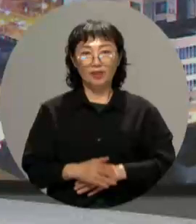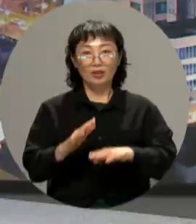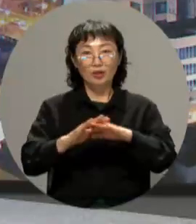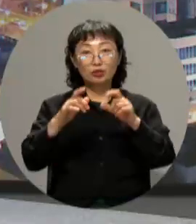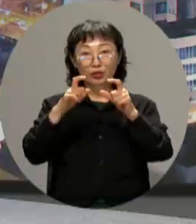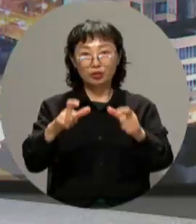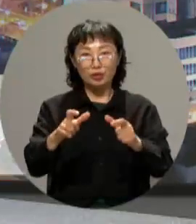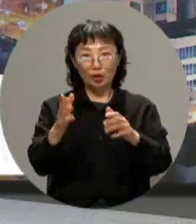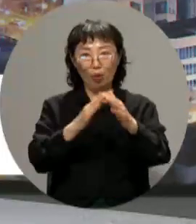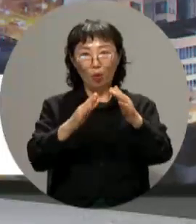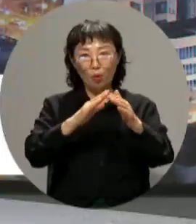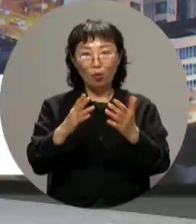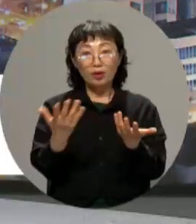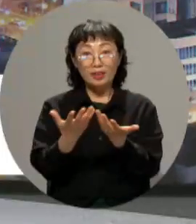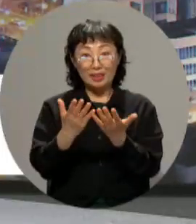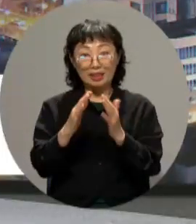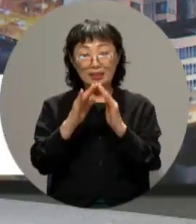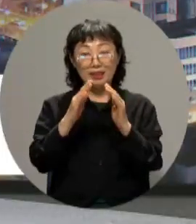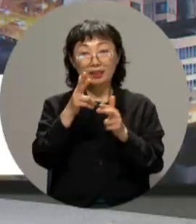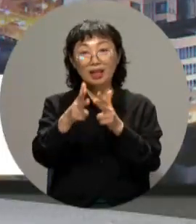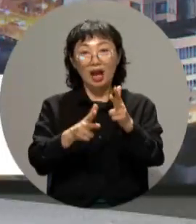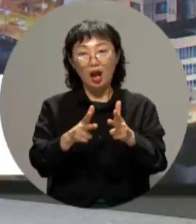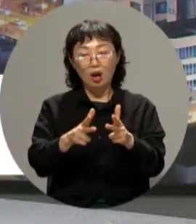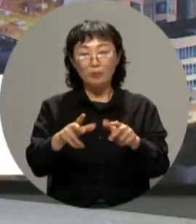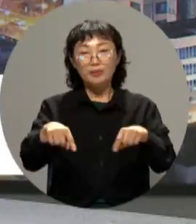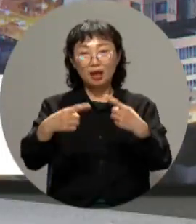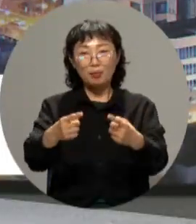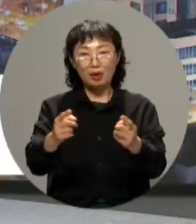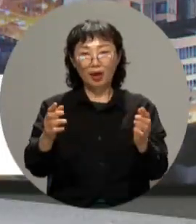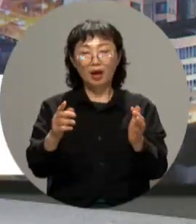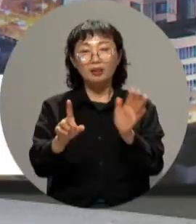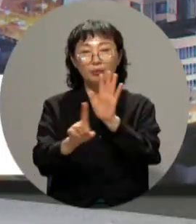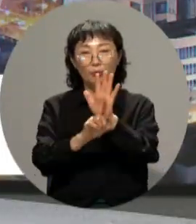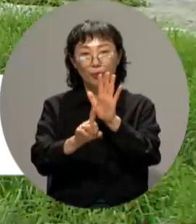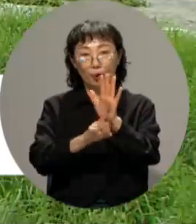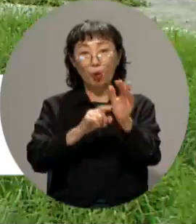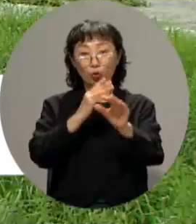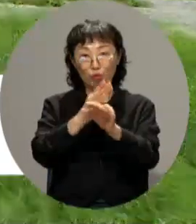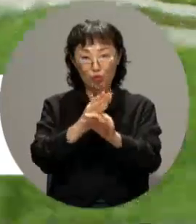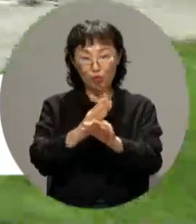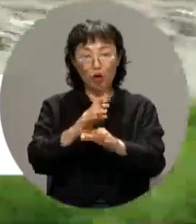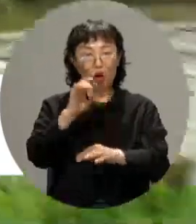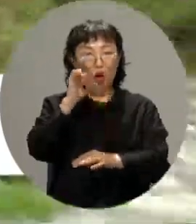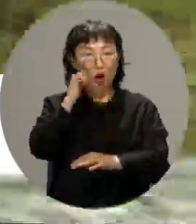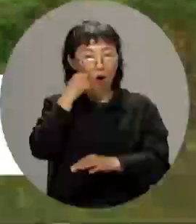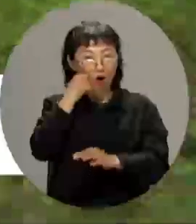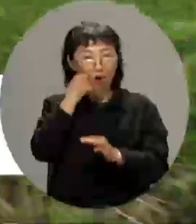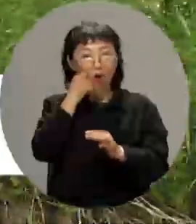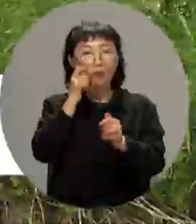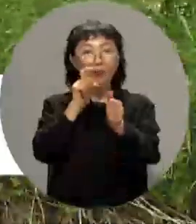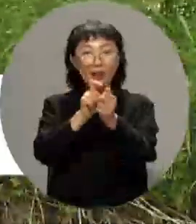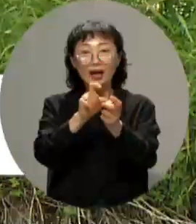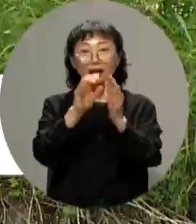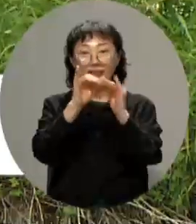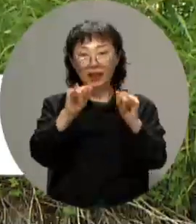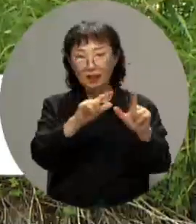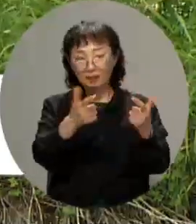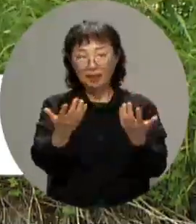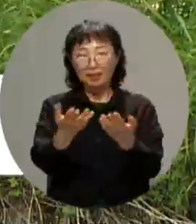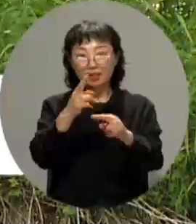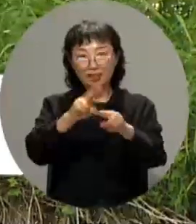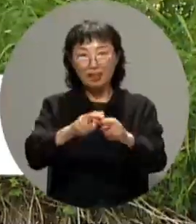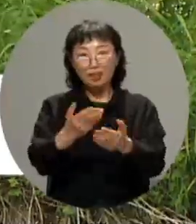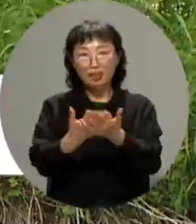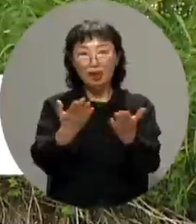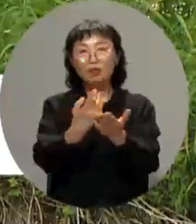전주 지역의 공공 근로사업 참여자 모집이 시작됩니다. 전주시는 경제적 어려움을 겪는 취업 취약계층에게 일자리를